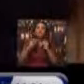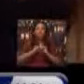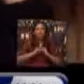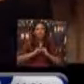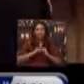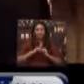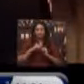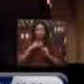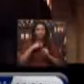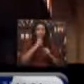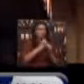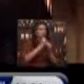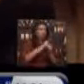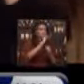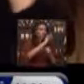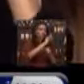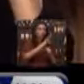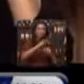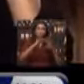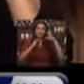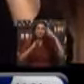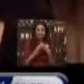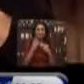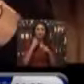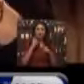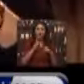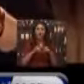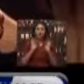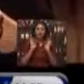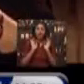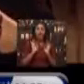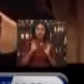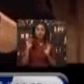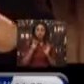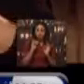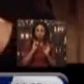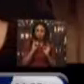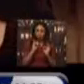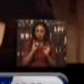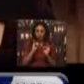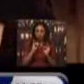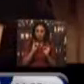وبشاشة قدامنا وبنعيش حياة الناس دول والجمال كتير.